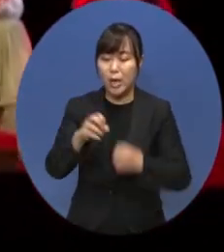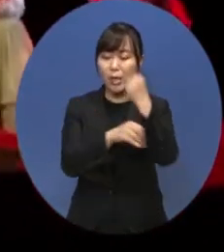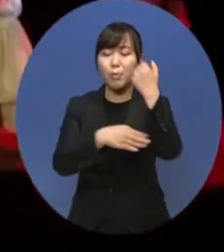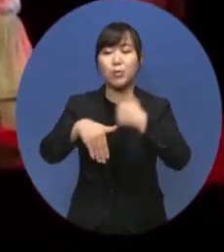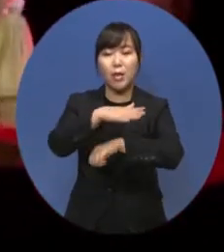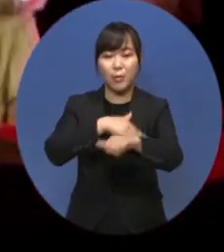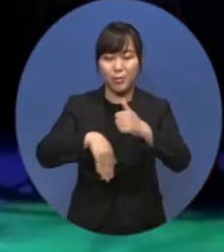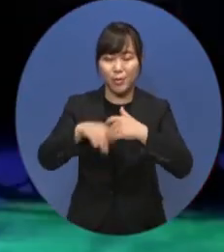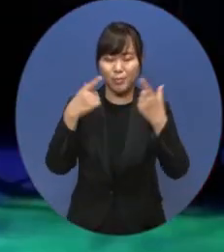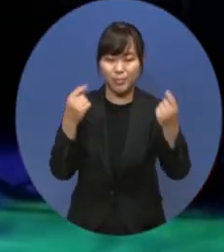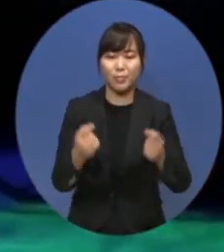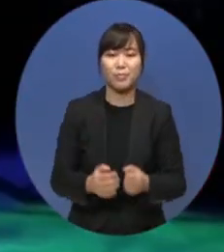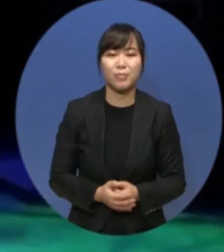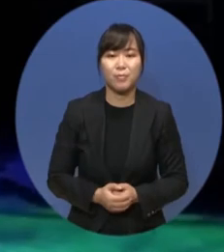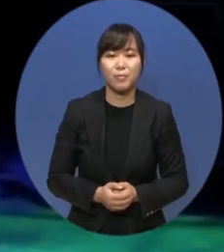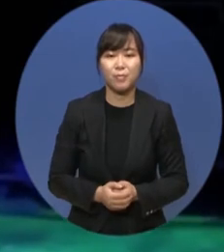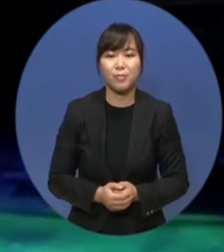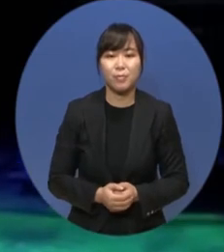배경이기도 합니다.